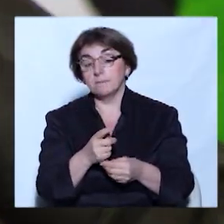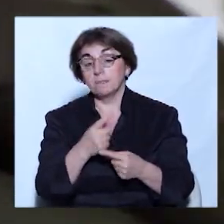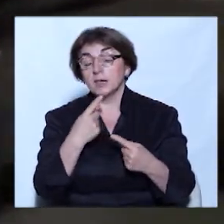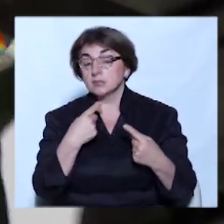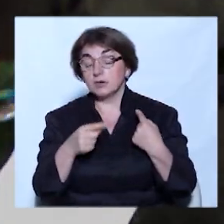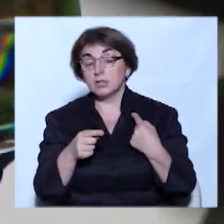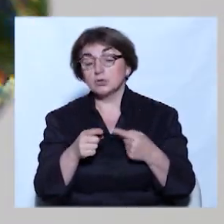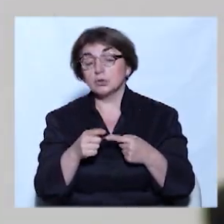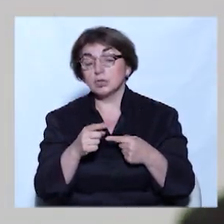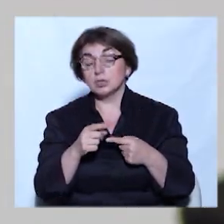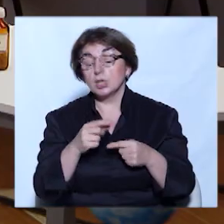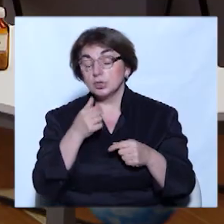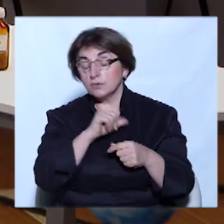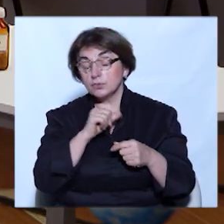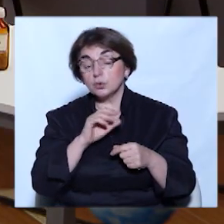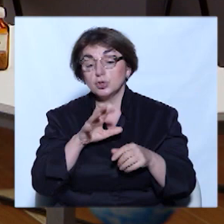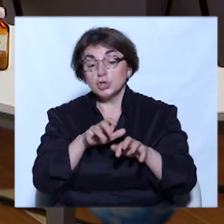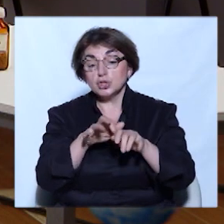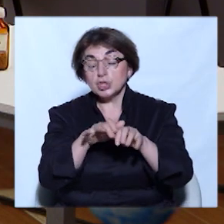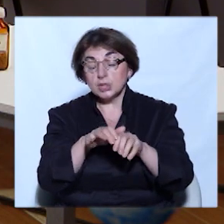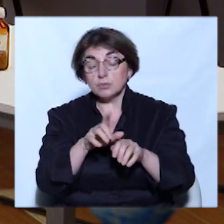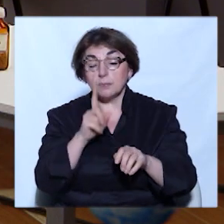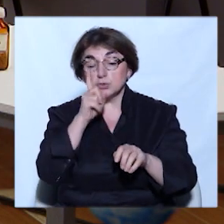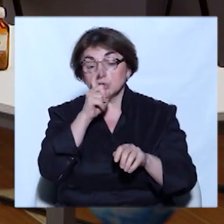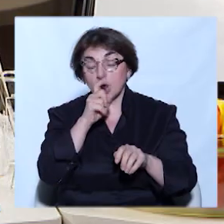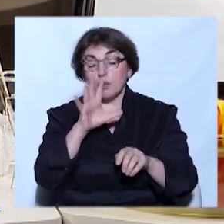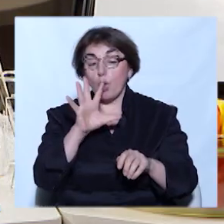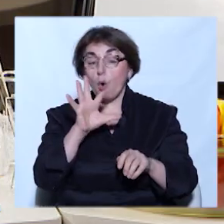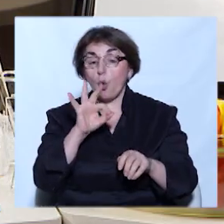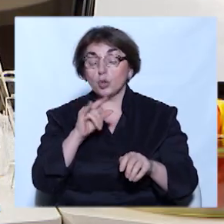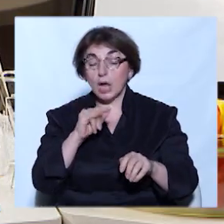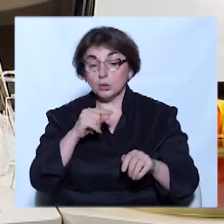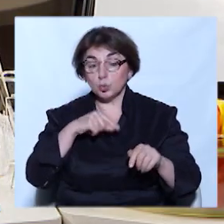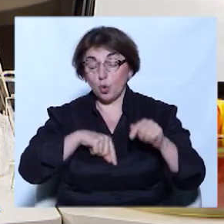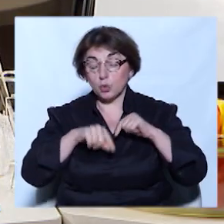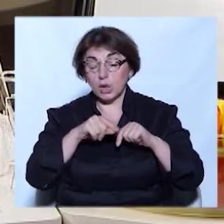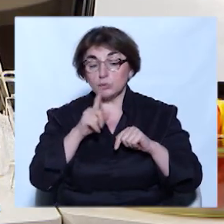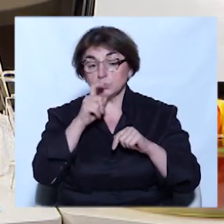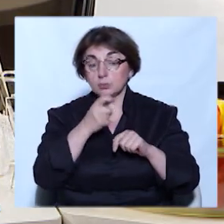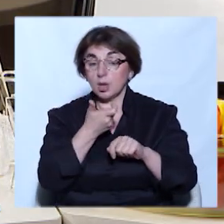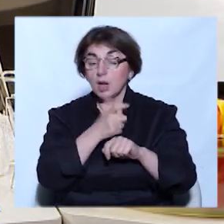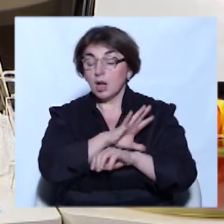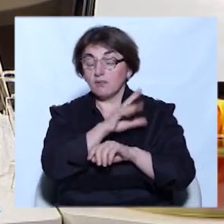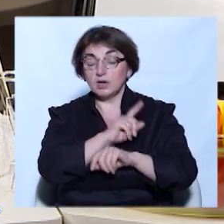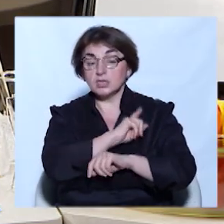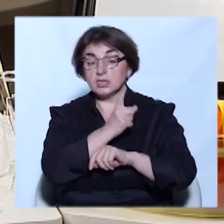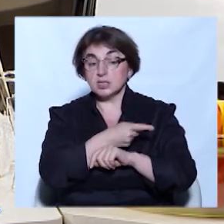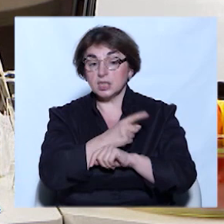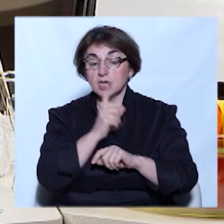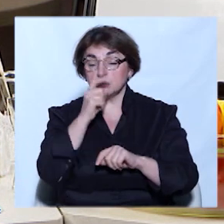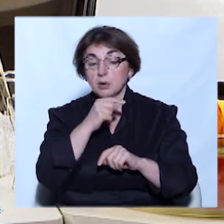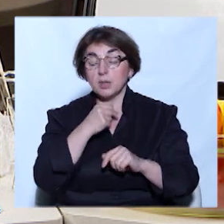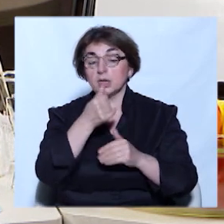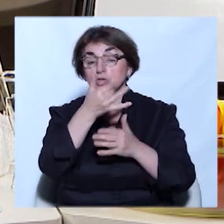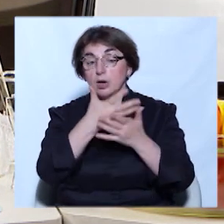სხვათა შორის ჭიანჭველმჟავა ორგანული მჟავებიდან ყველაზე ძლიერი მჟავაა. მე ჩამოვთვალე ორგანული მჟავები,